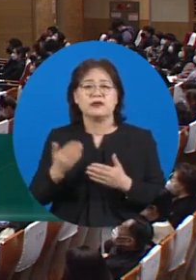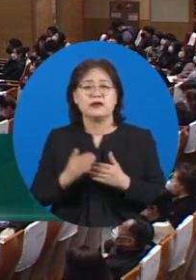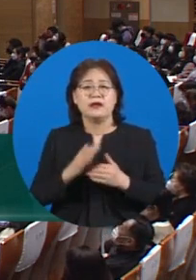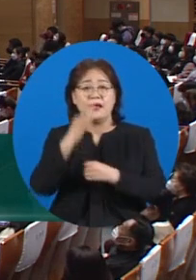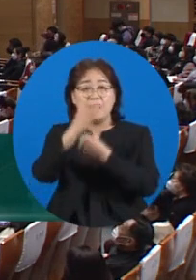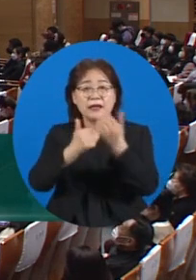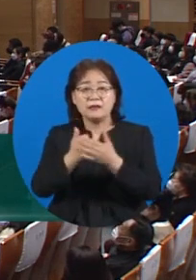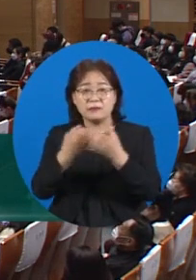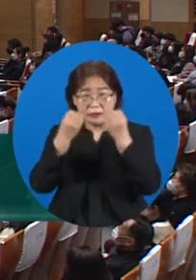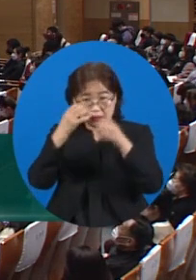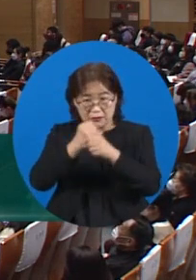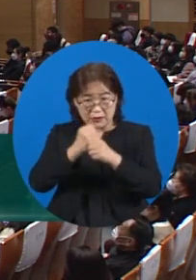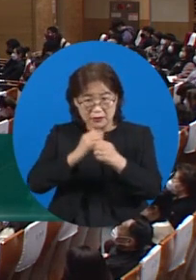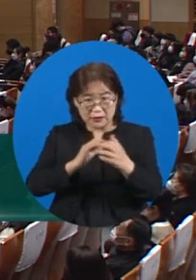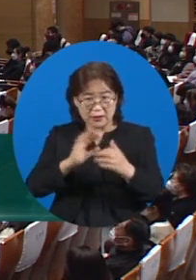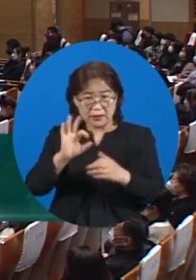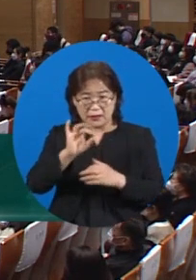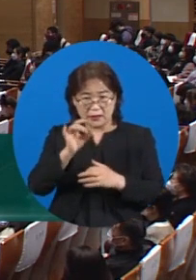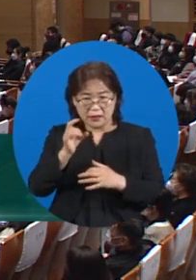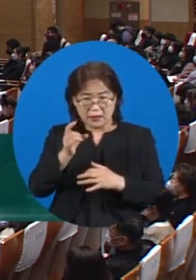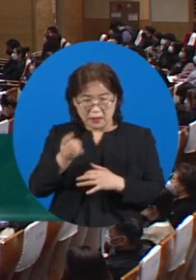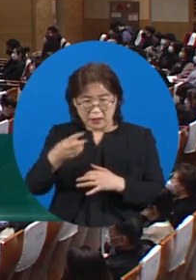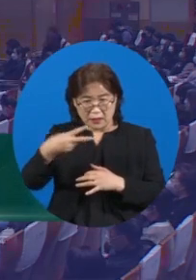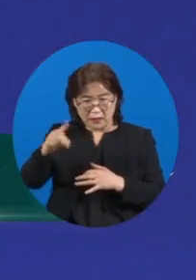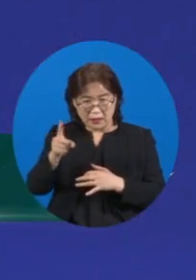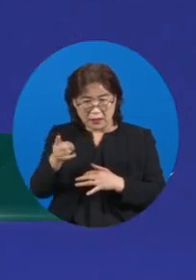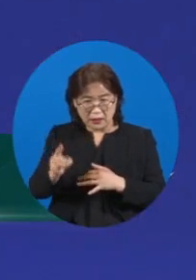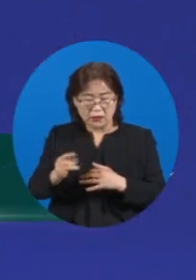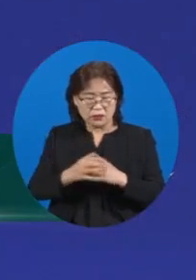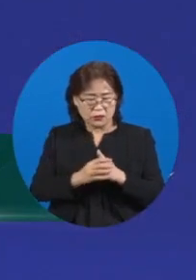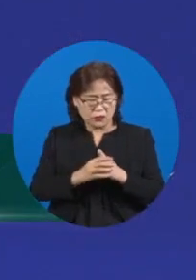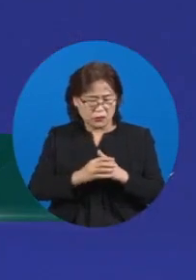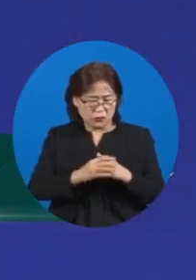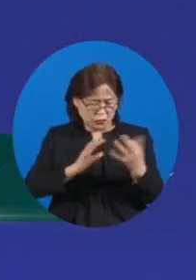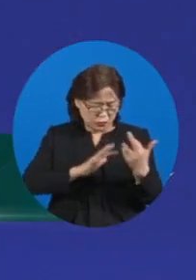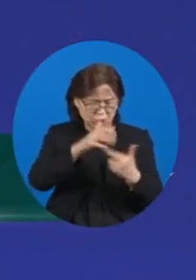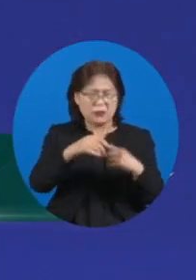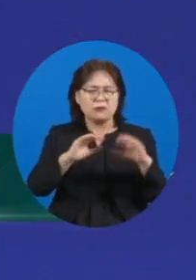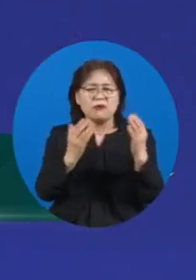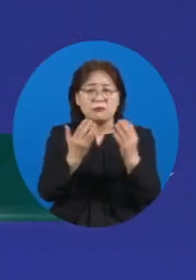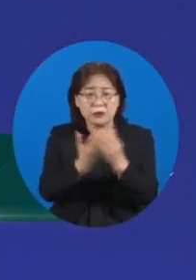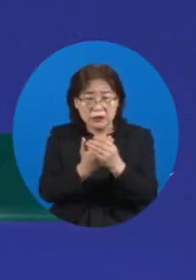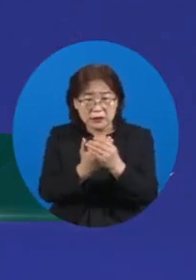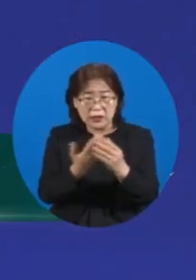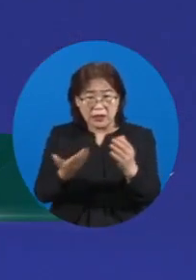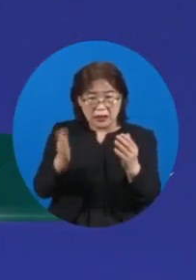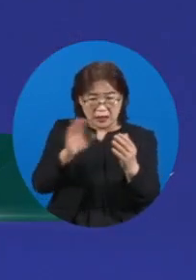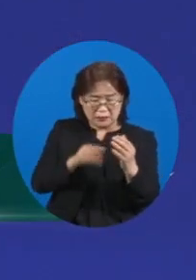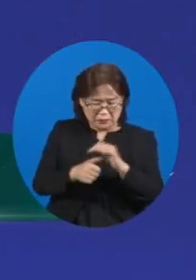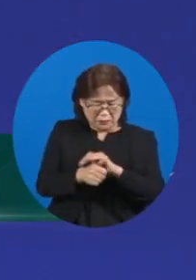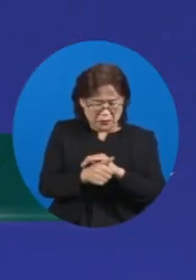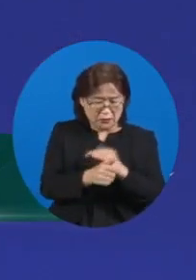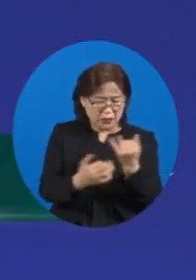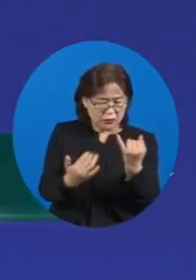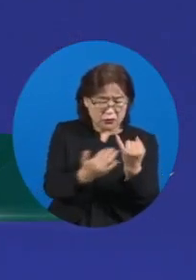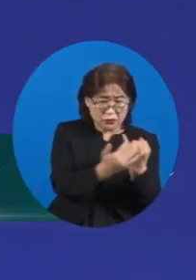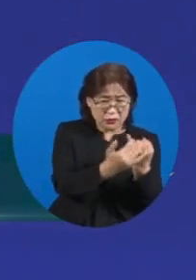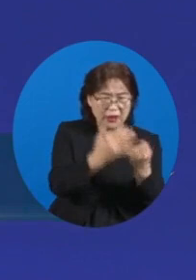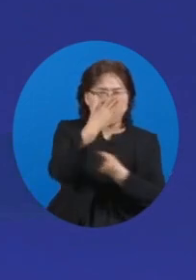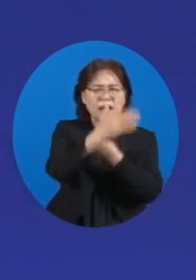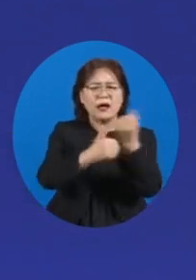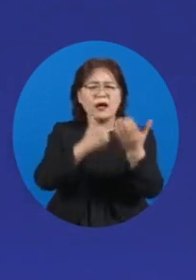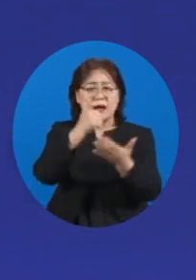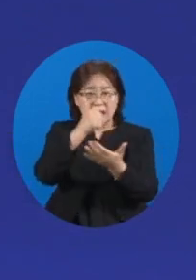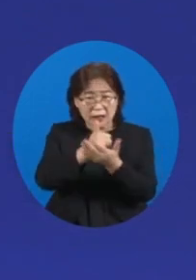하나님이 창조하신 예전 동사는 완벽했습니다 그런데 뱀의 유혹을 받아서 하나님이 대리